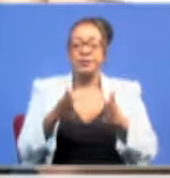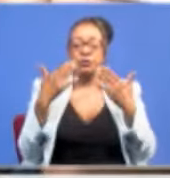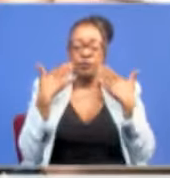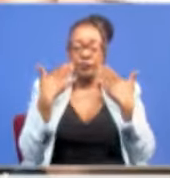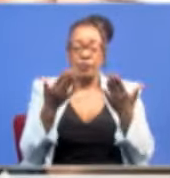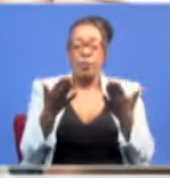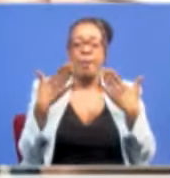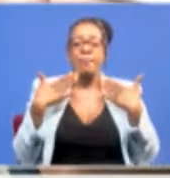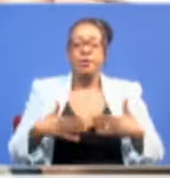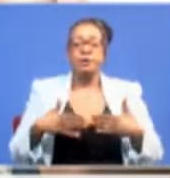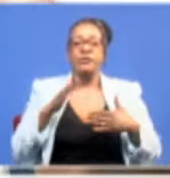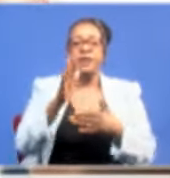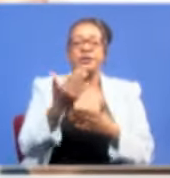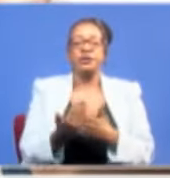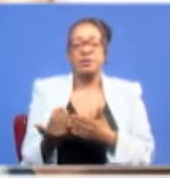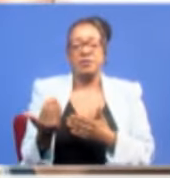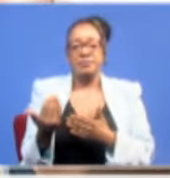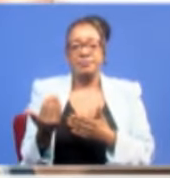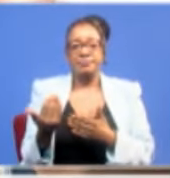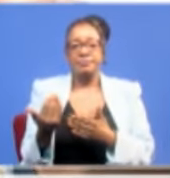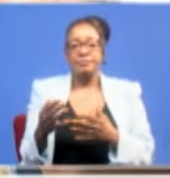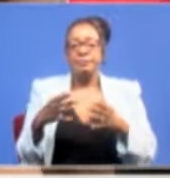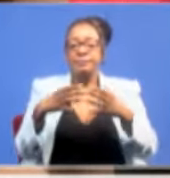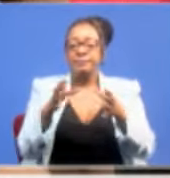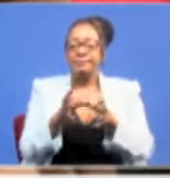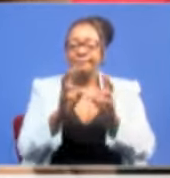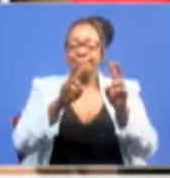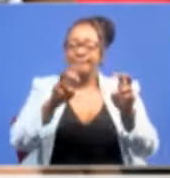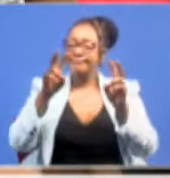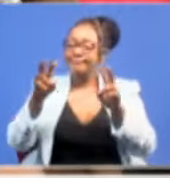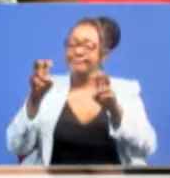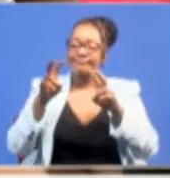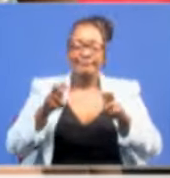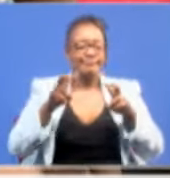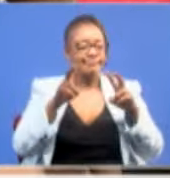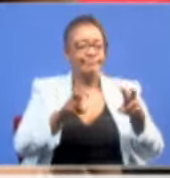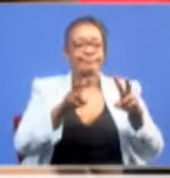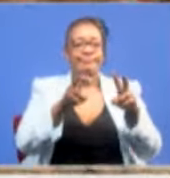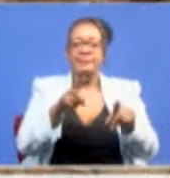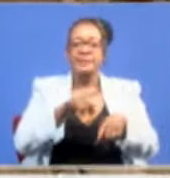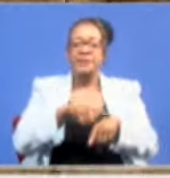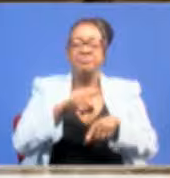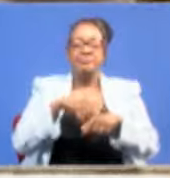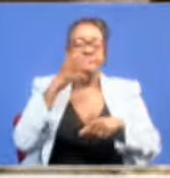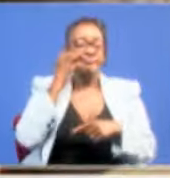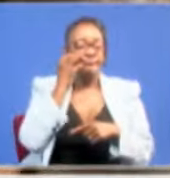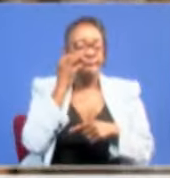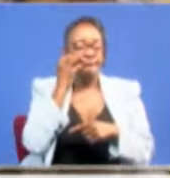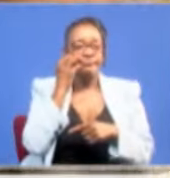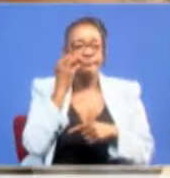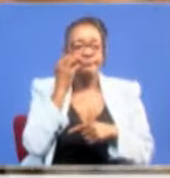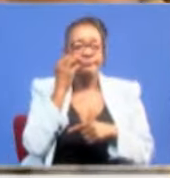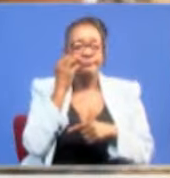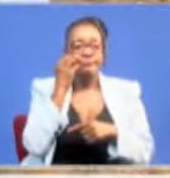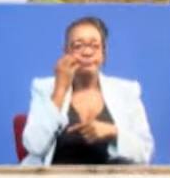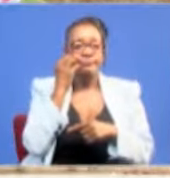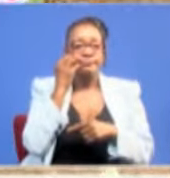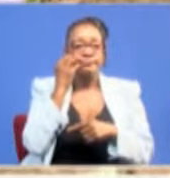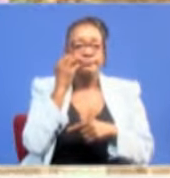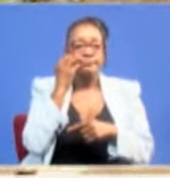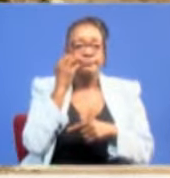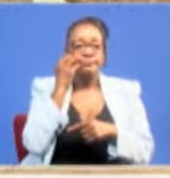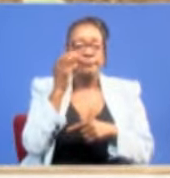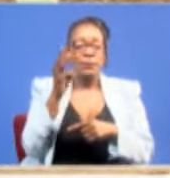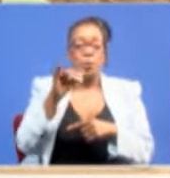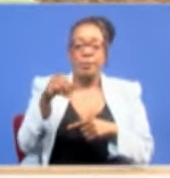wapendwa wao. Familia ziliwatafuta wapendwa wao wakiwa na maumivu usoni. Edith Onjiku alikuwa